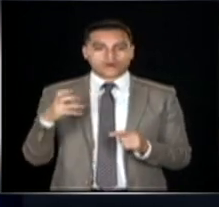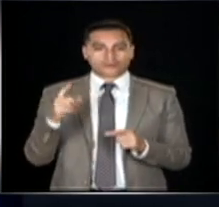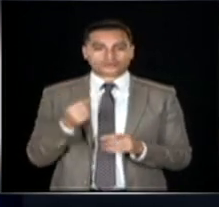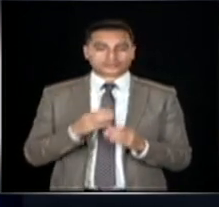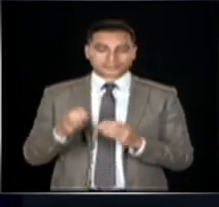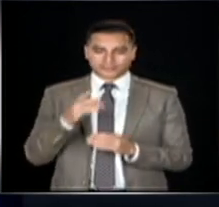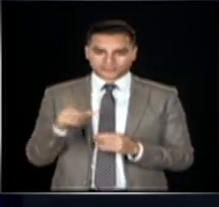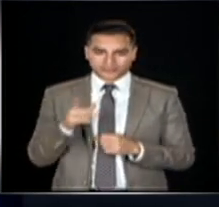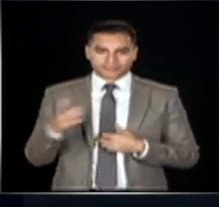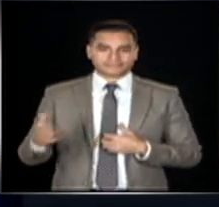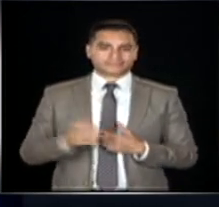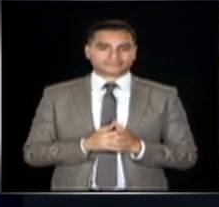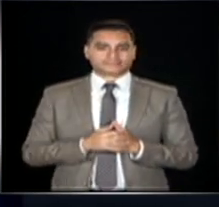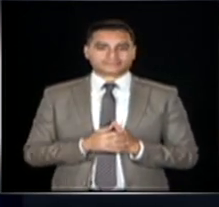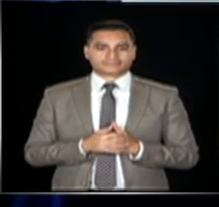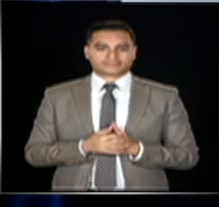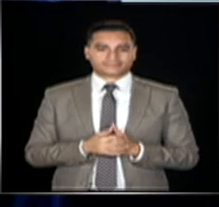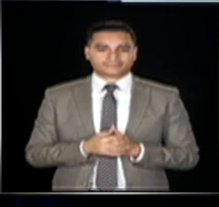نقطة إجابات صحيحة.